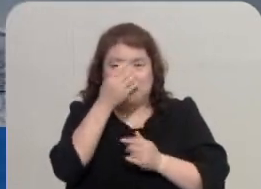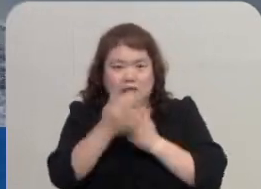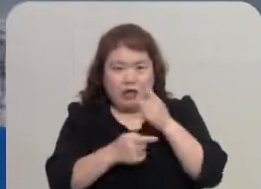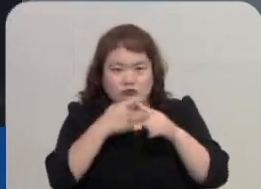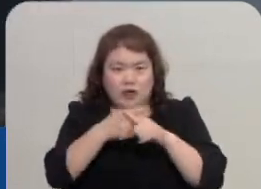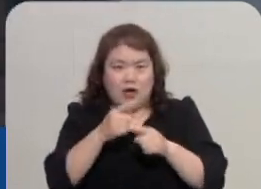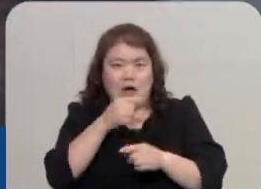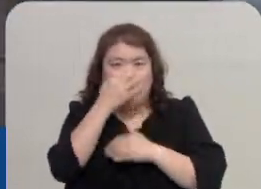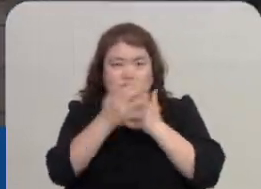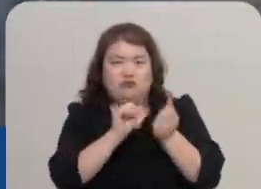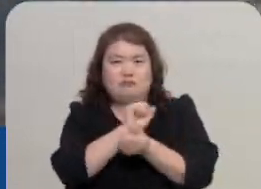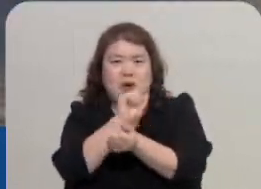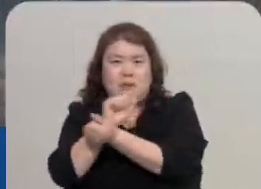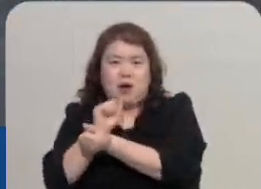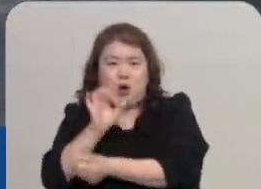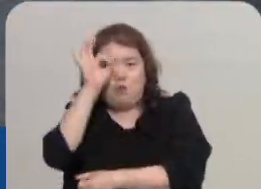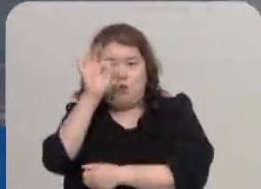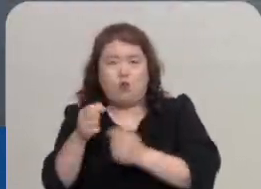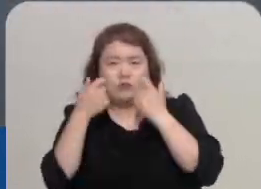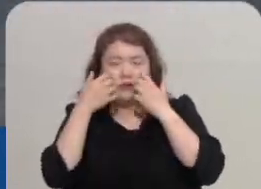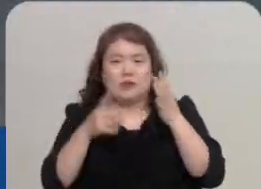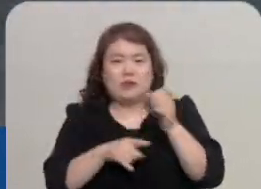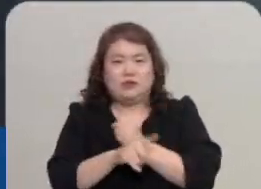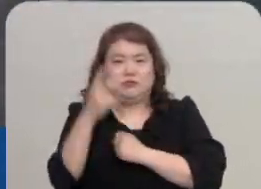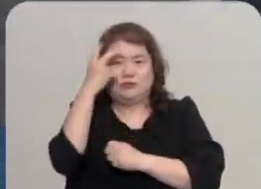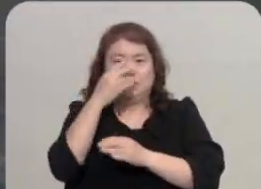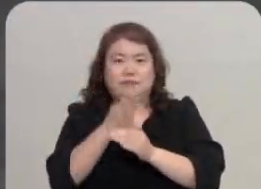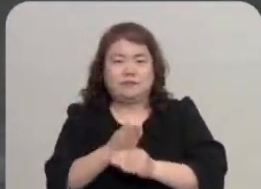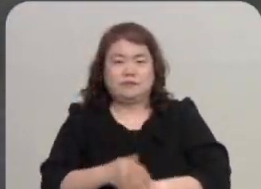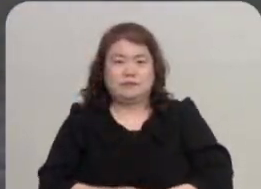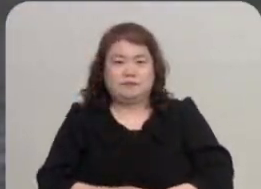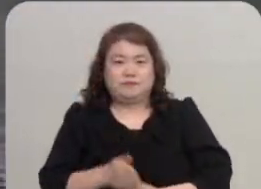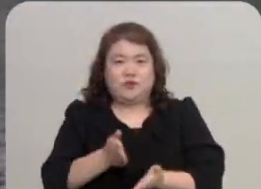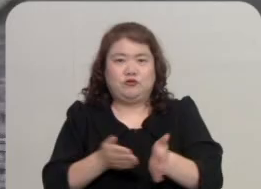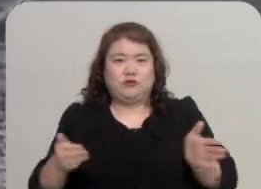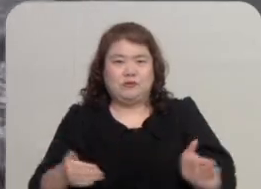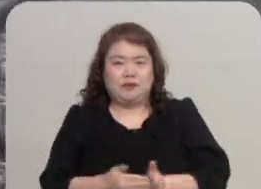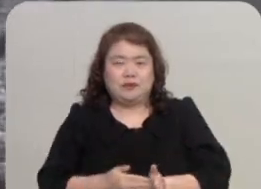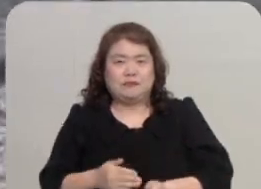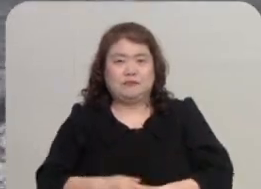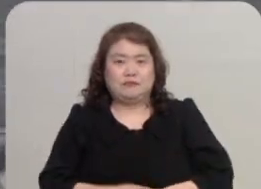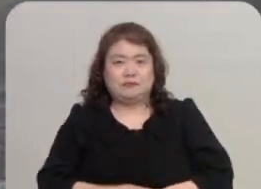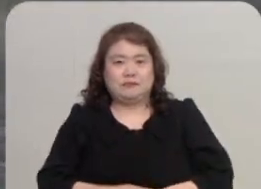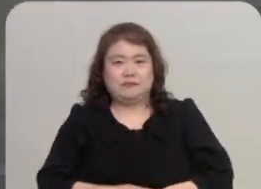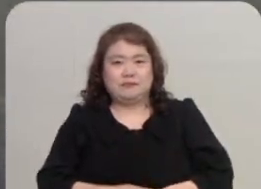번진 것으로 보고 정확한 원인을 조사하고 있습니다. 지금까지 전북권 뉴스였습니다.